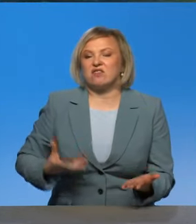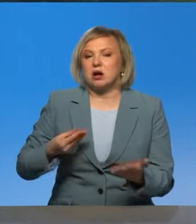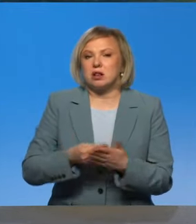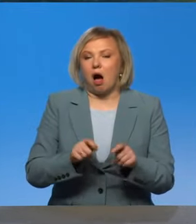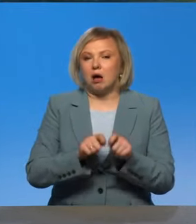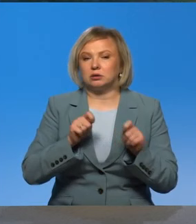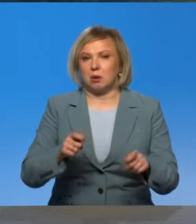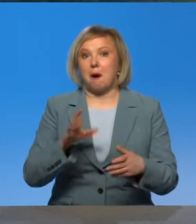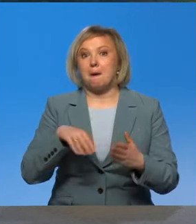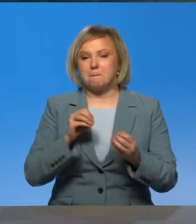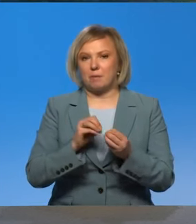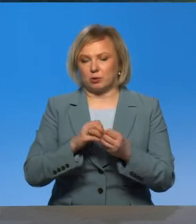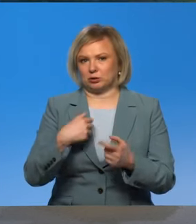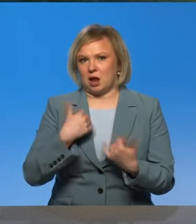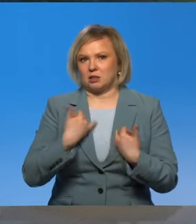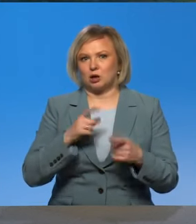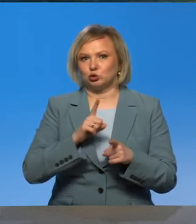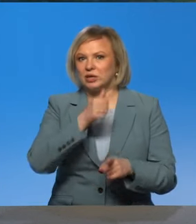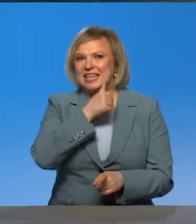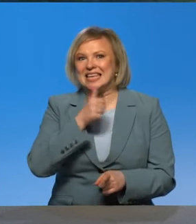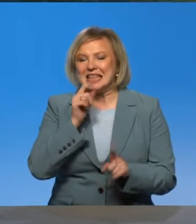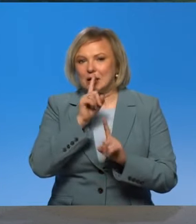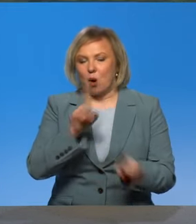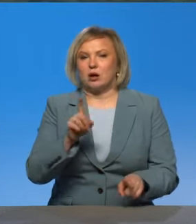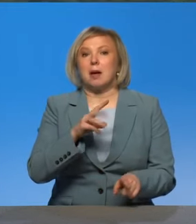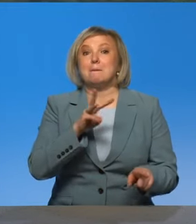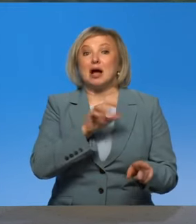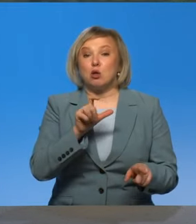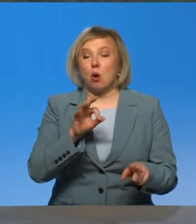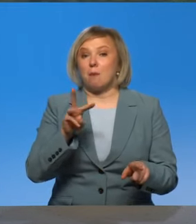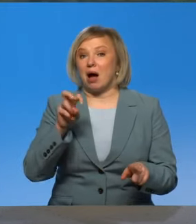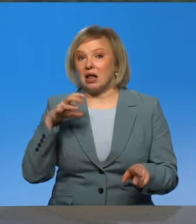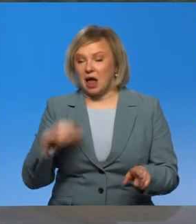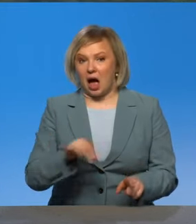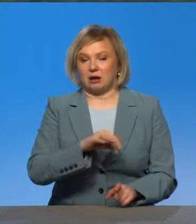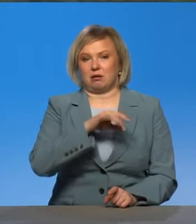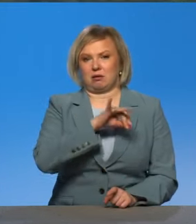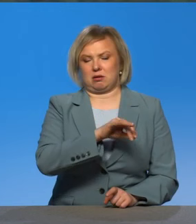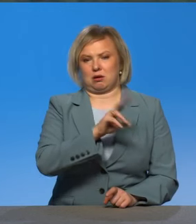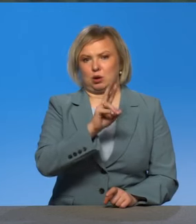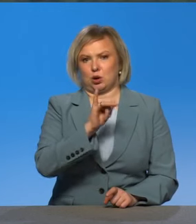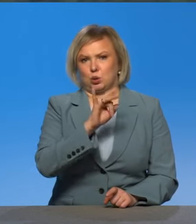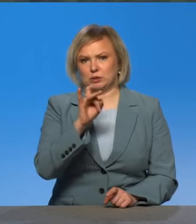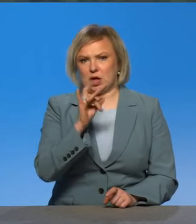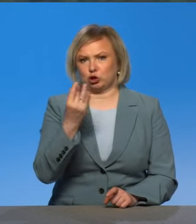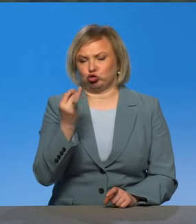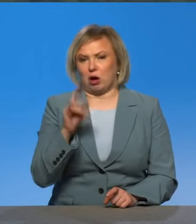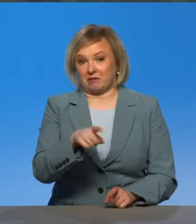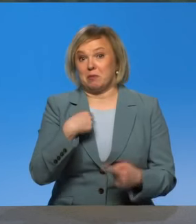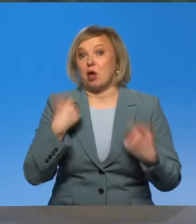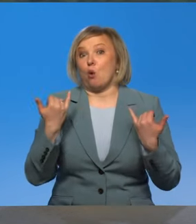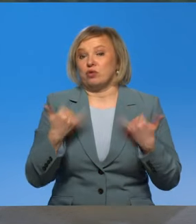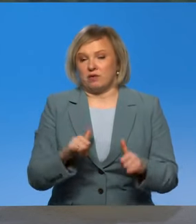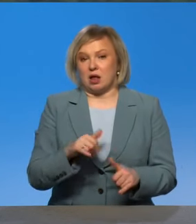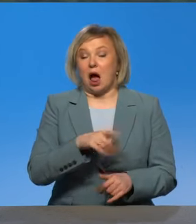по-прежнему терра инкогнита. Ну, с Миклухо-Маклаем и Крузенштерном вы меня удивили, но вот по поводу Папуа Новой Гвинеи, что это за территория такая, вот, которая